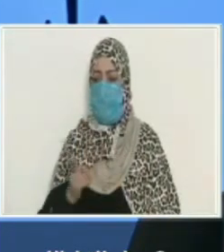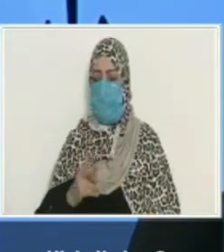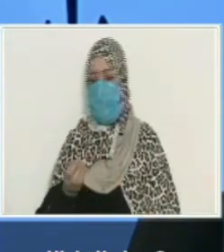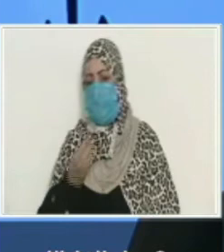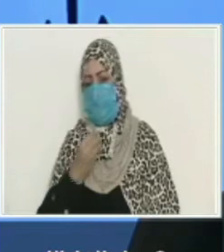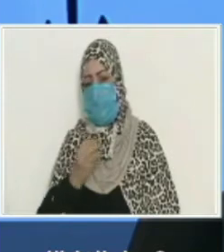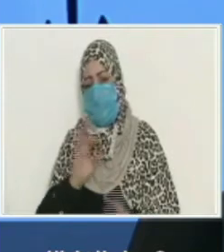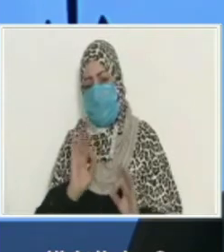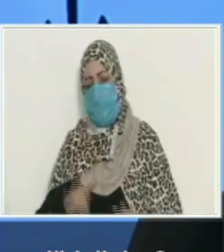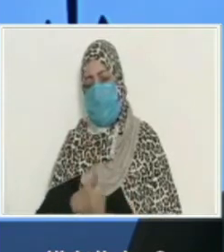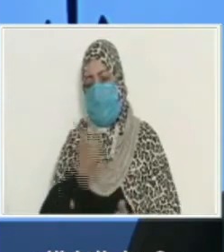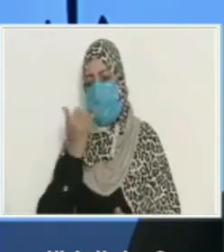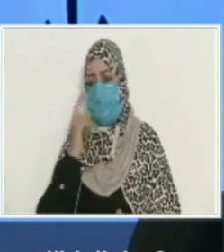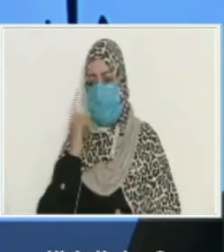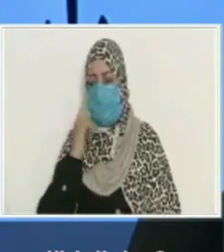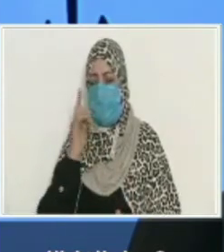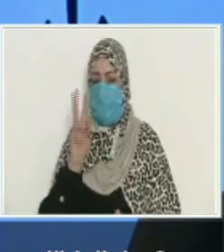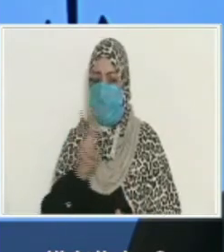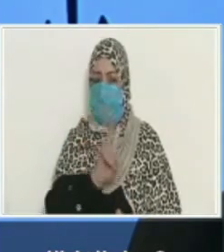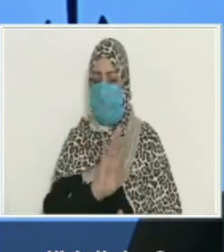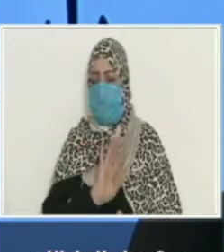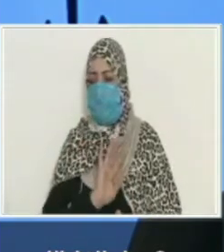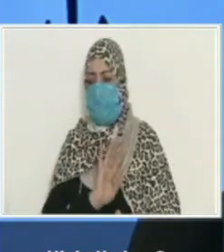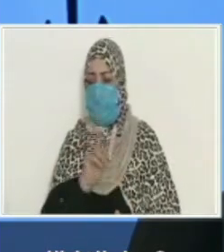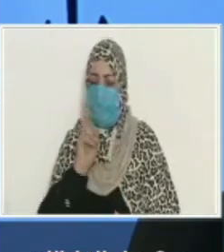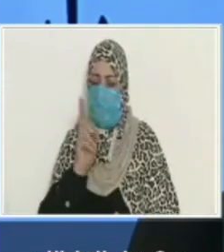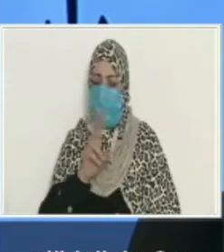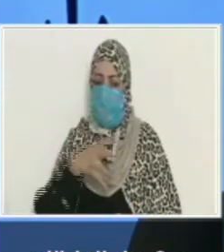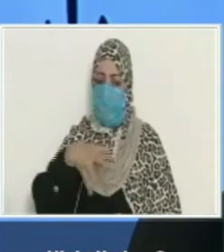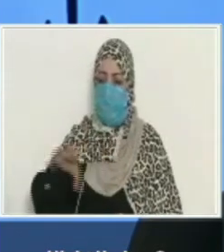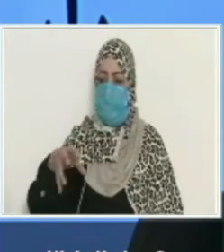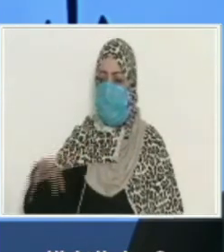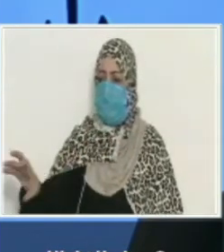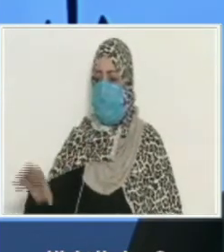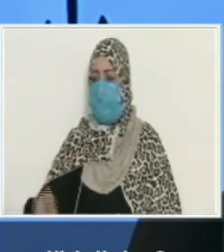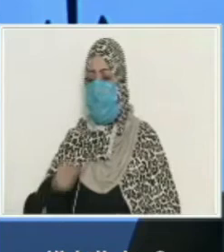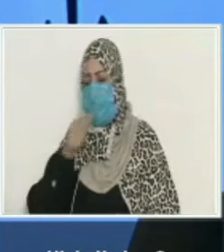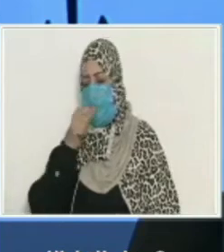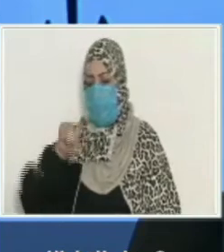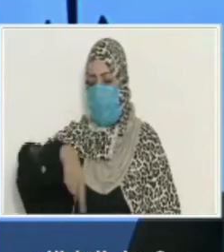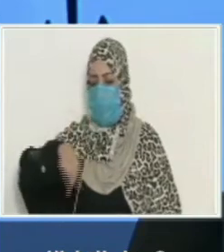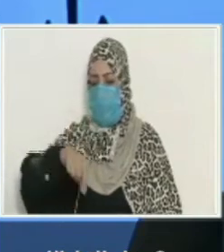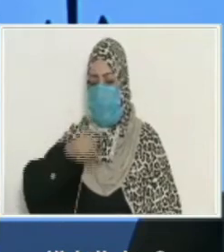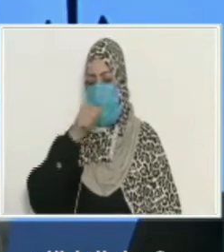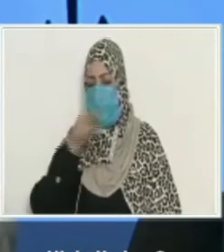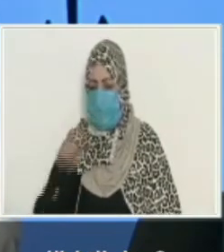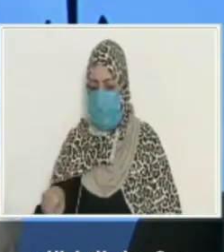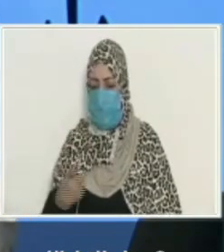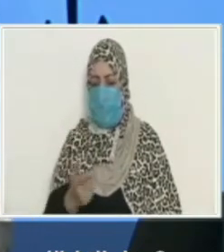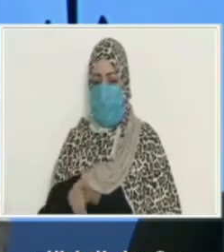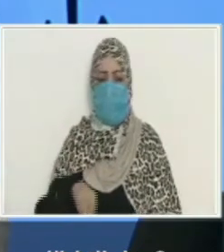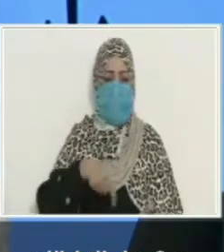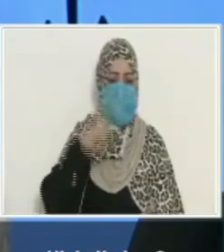يشرب شرابا يوضع في الماء يوضع في كذا، فهنا هذا لعل والله أعلم يعني طريقة التناول